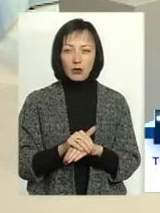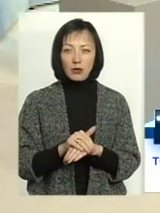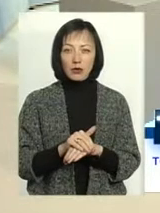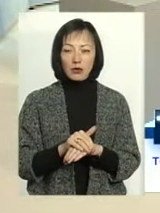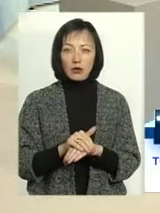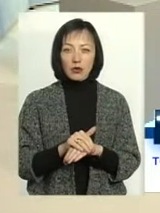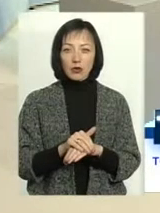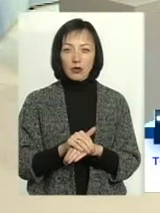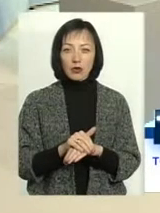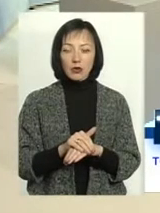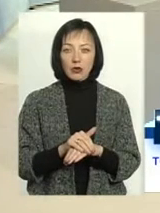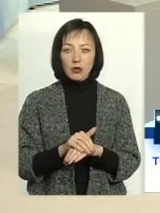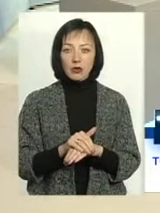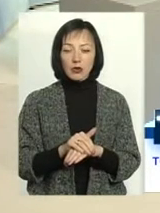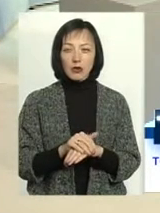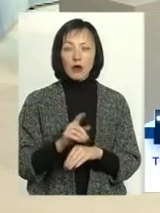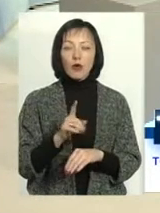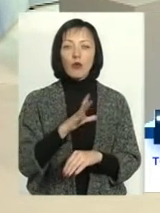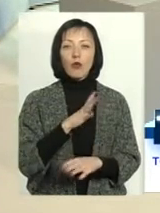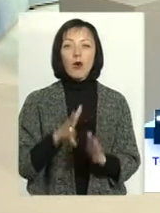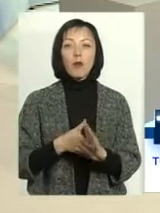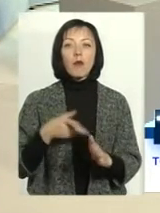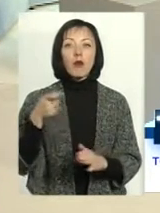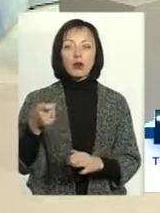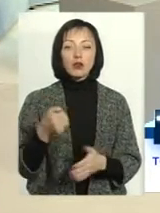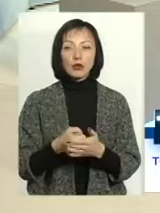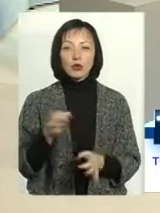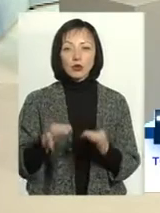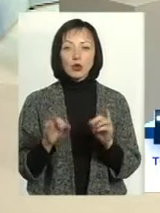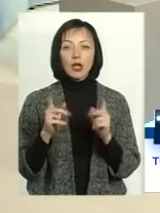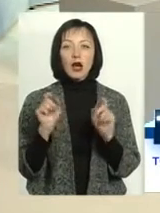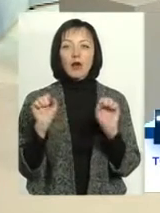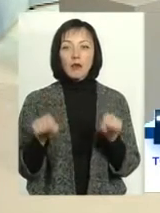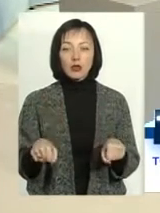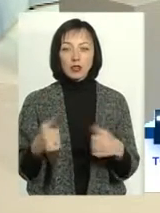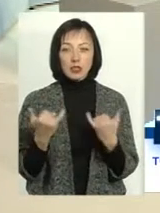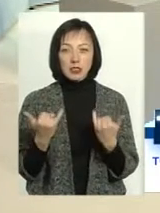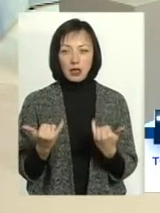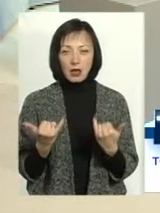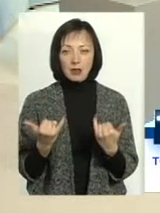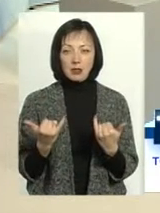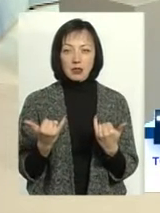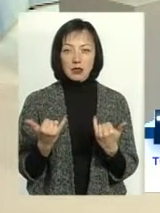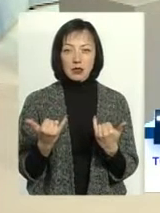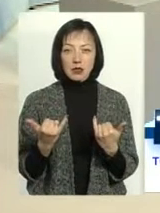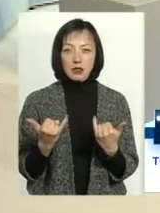що було подано до суду, то як можна зараз